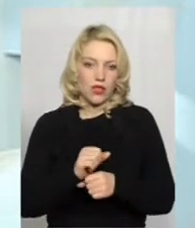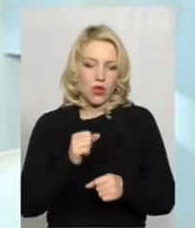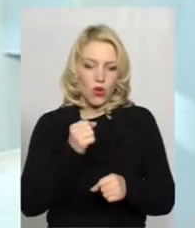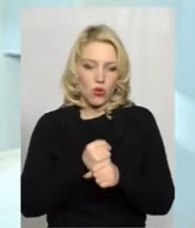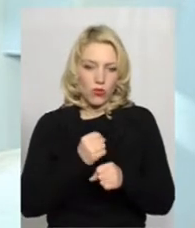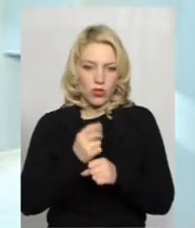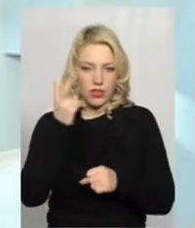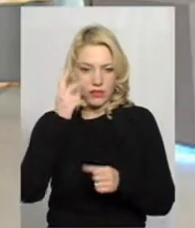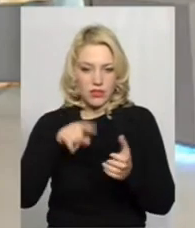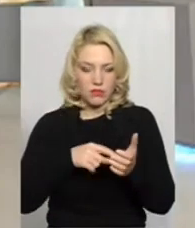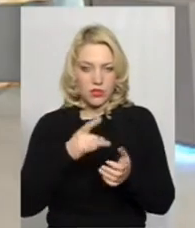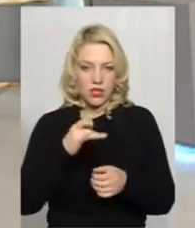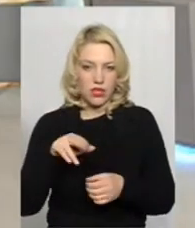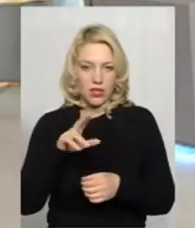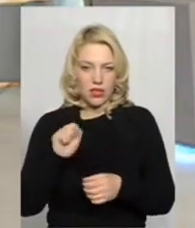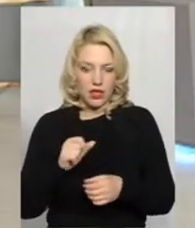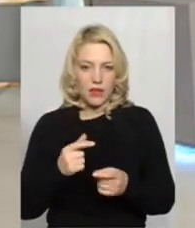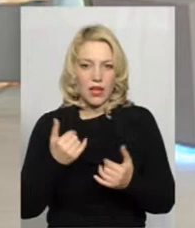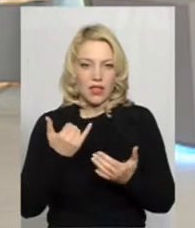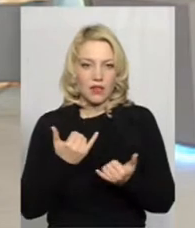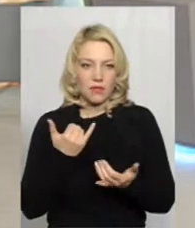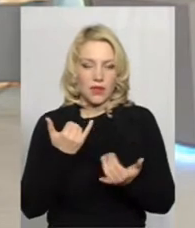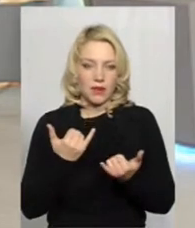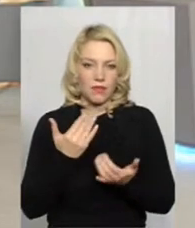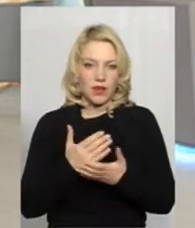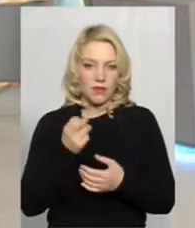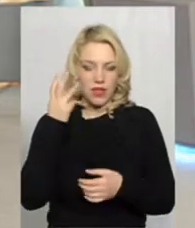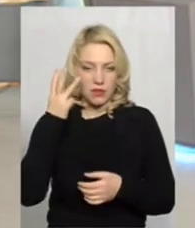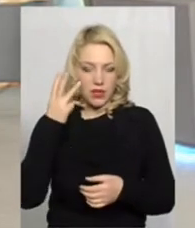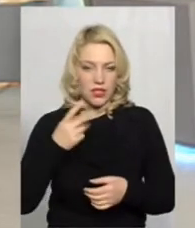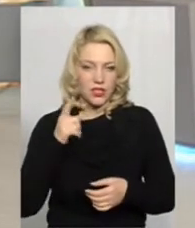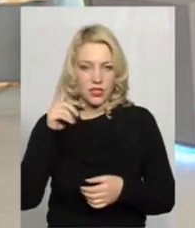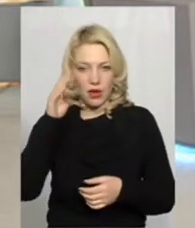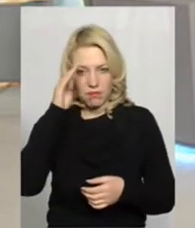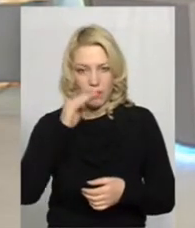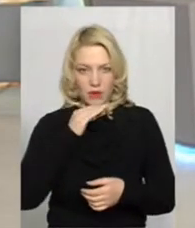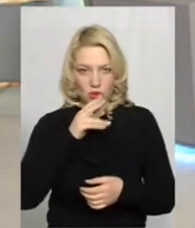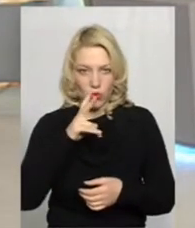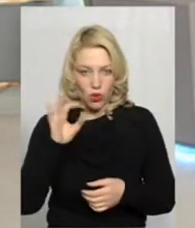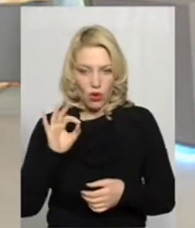ради в Оболонському районі. Тепер ми маємо на Хмельниччині, на превеликий... Там побив, здається, батько побив...